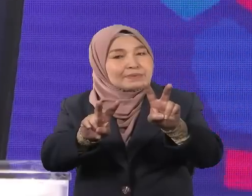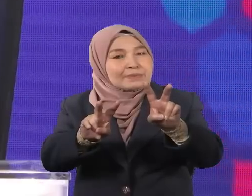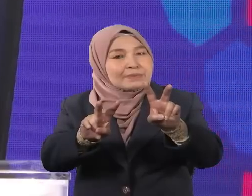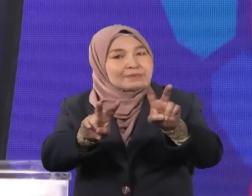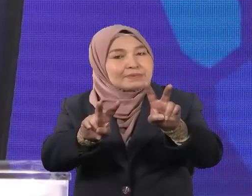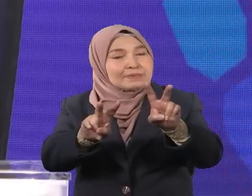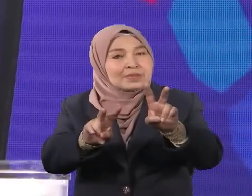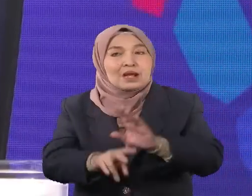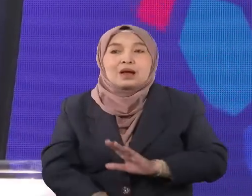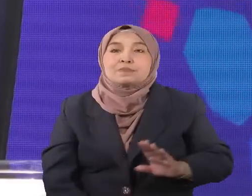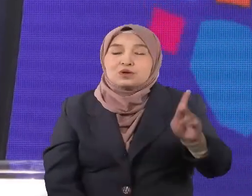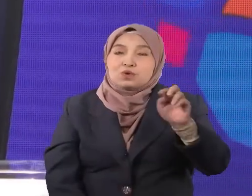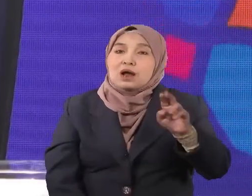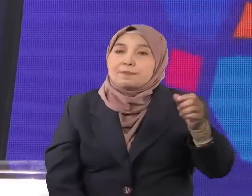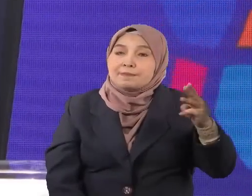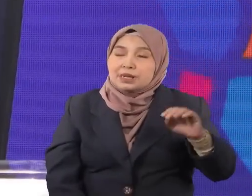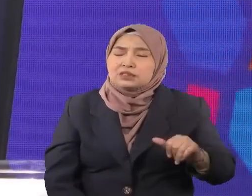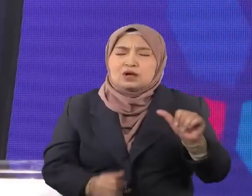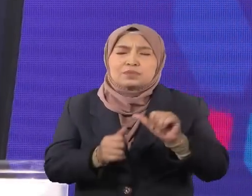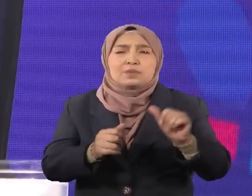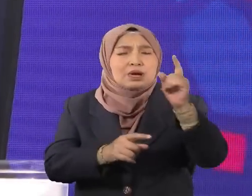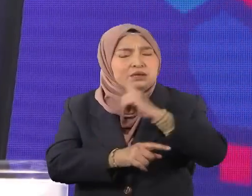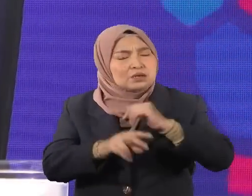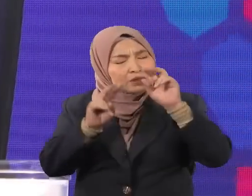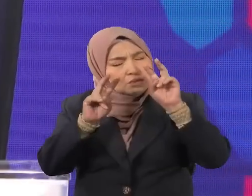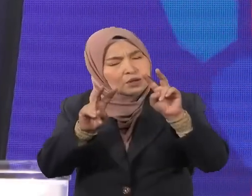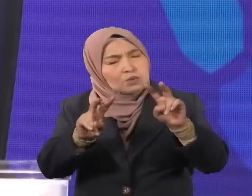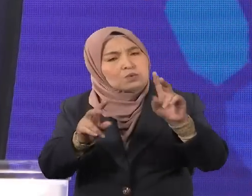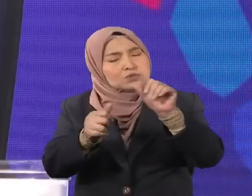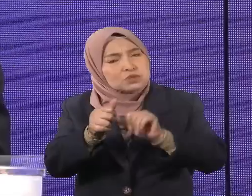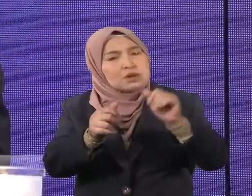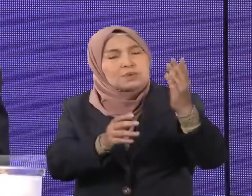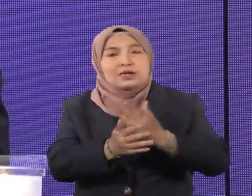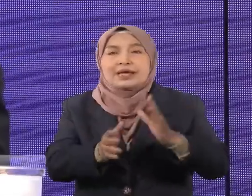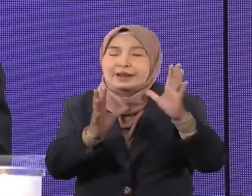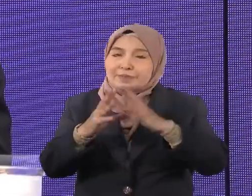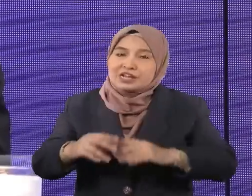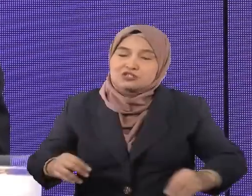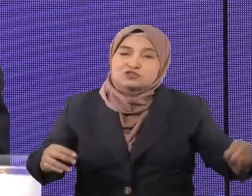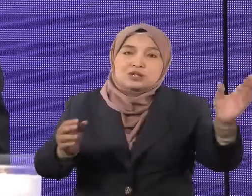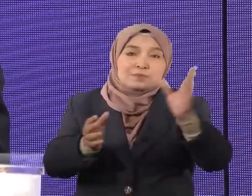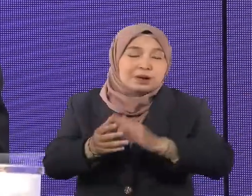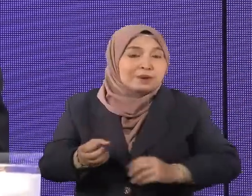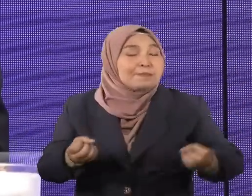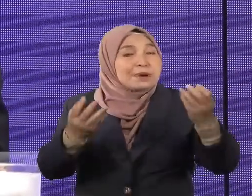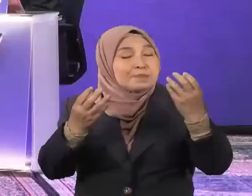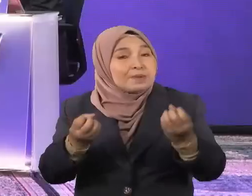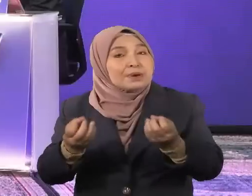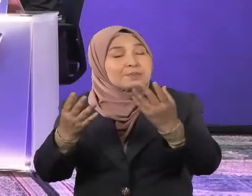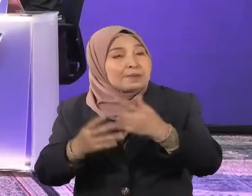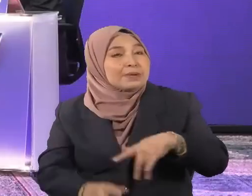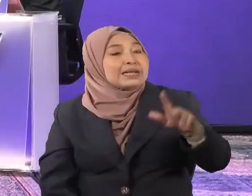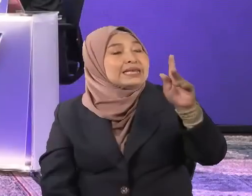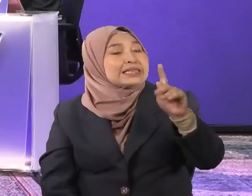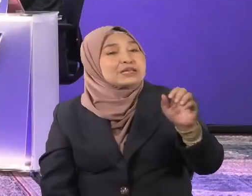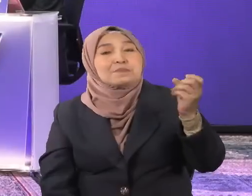Duyuful Rahman, insyaAllah, yang hari demi hari kita perhatikan berlepas hari ini. KT berapa? Betul. Ustaz Fasa.